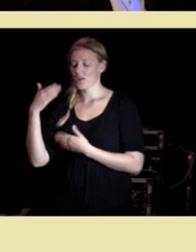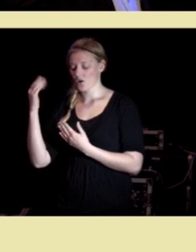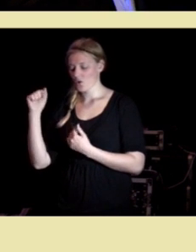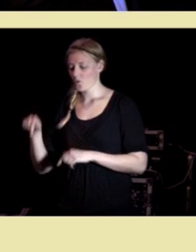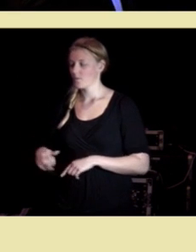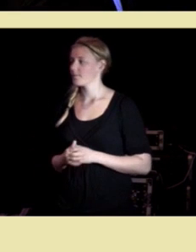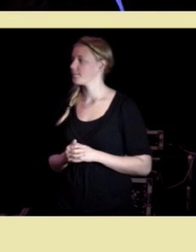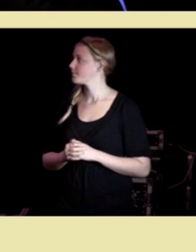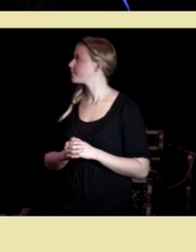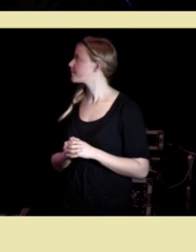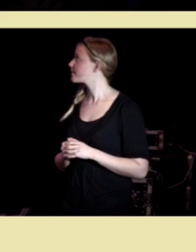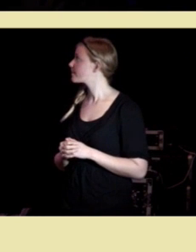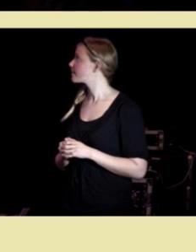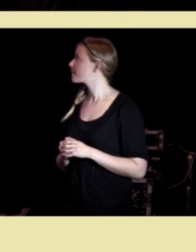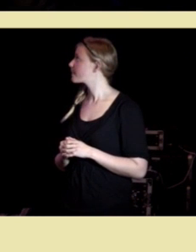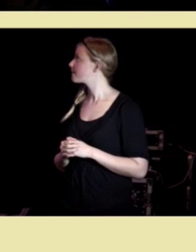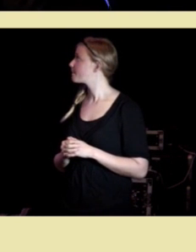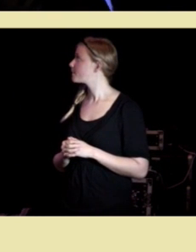fremtid.